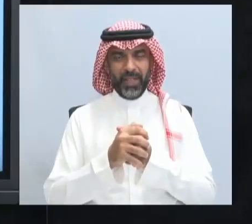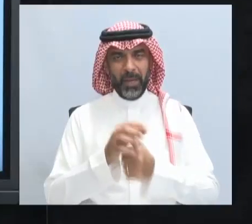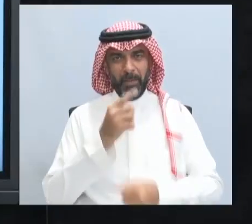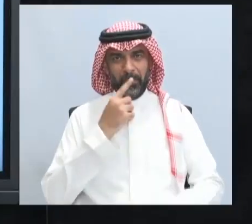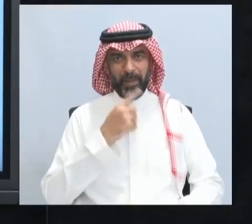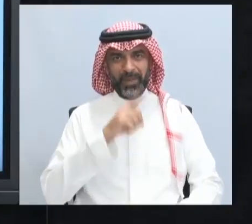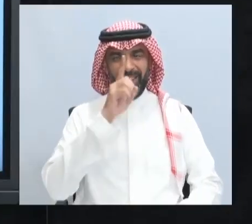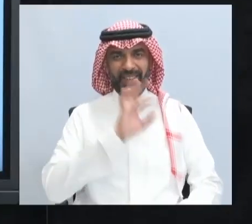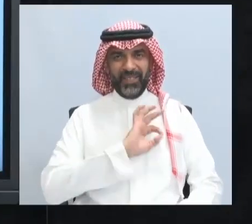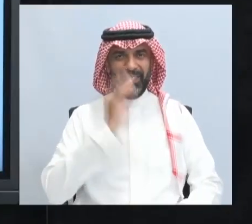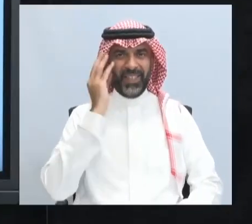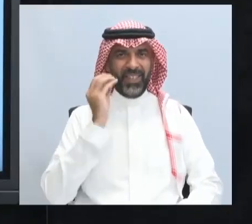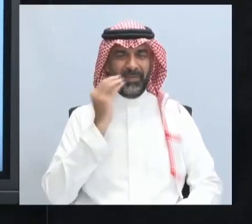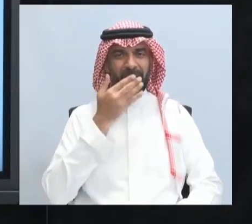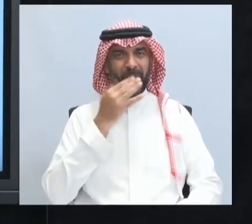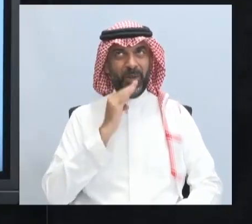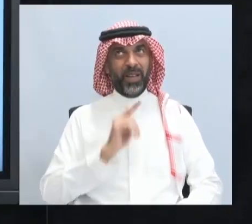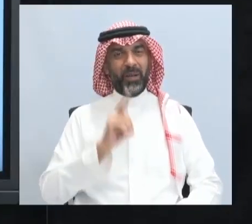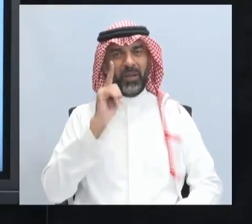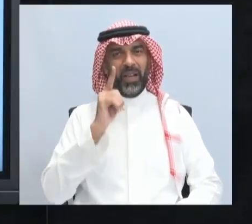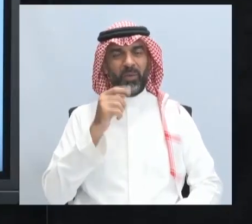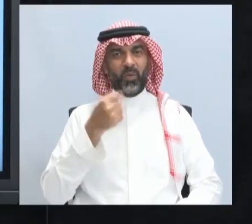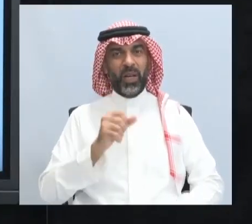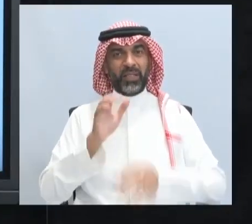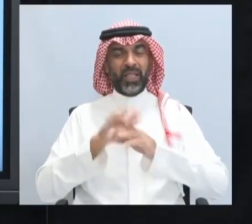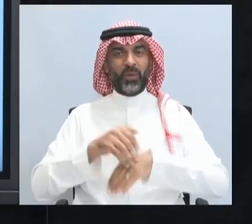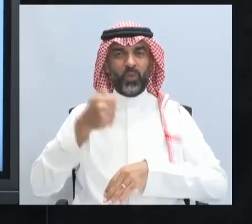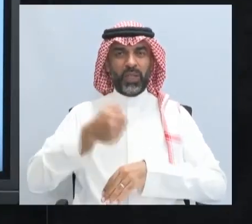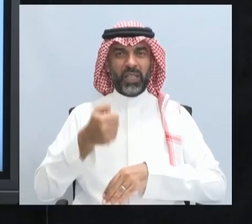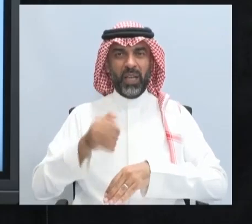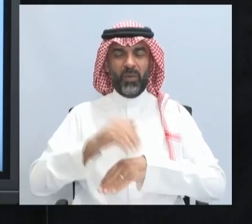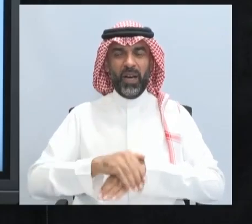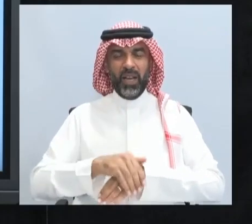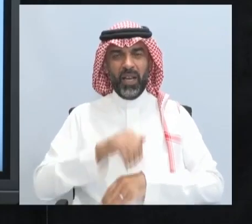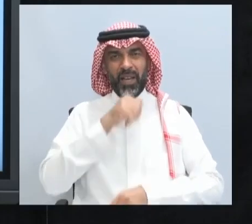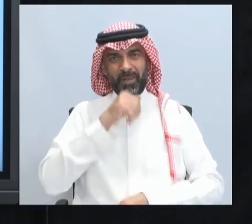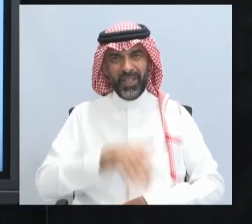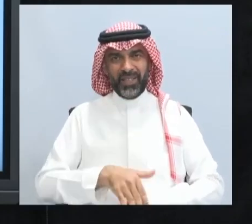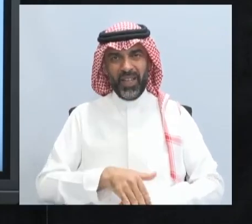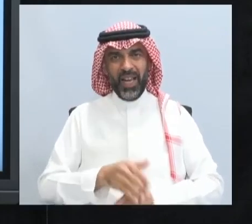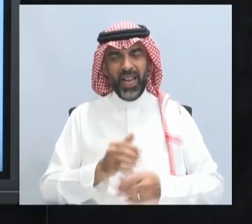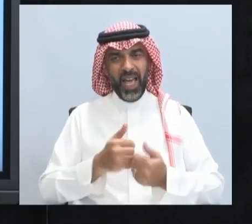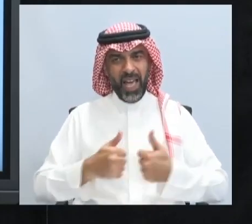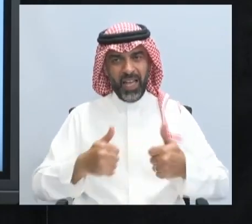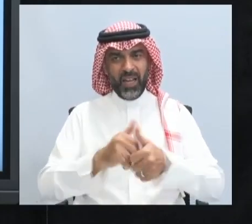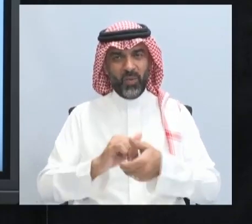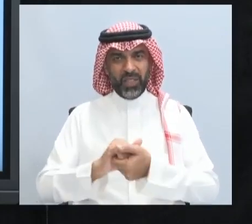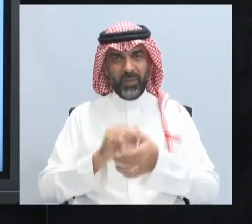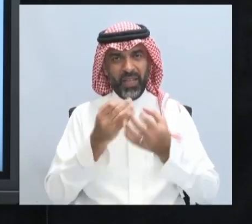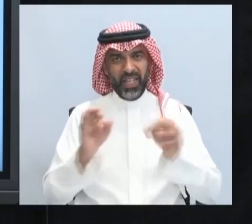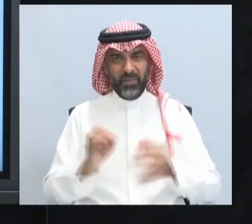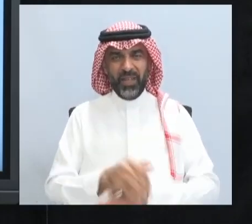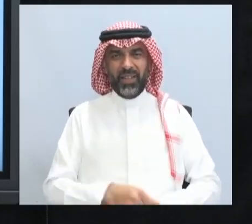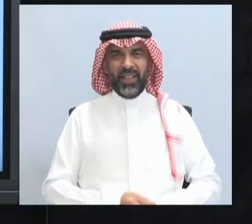بسم الله الرحمن الرحيم الحمد لله والصلاه والسلام على رسول الله وعلى اله واصحابه ومن تبعهم باحسان الى يوم